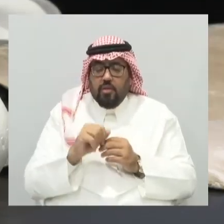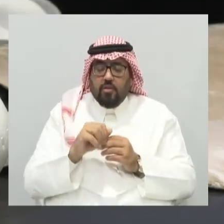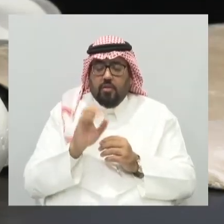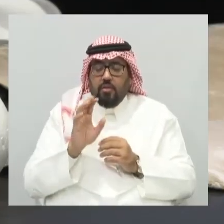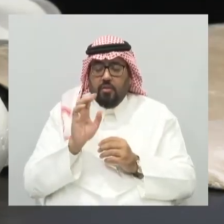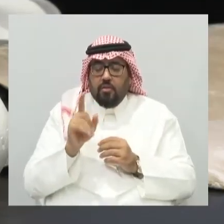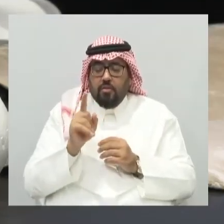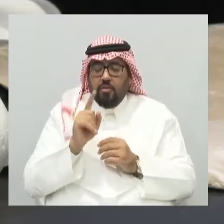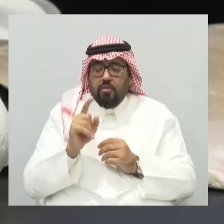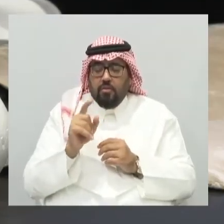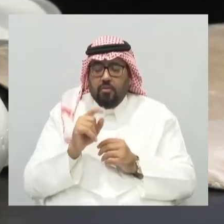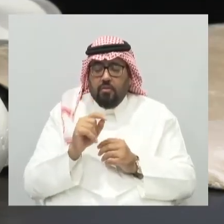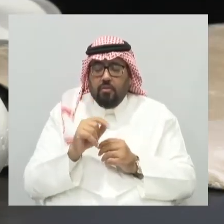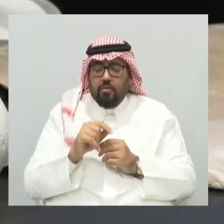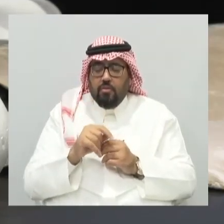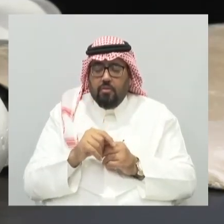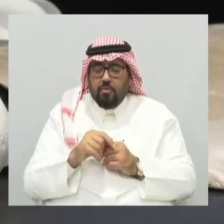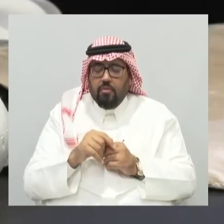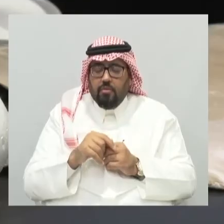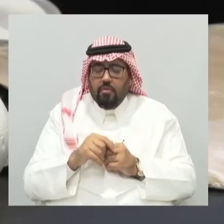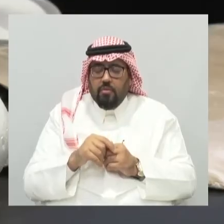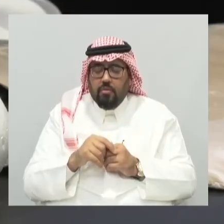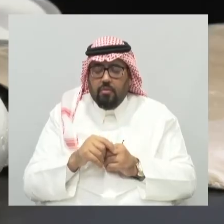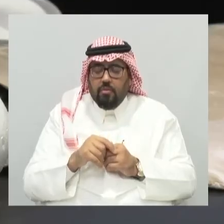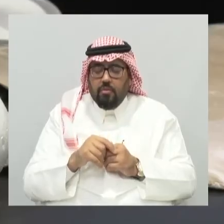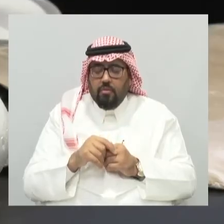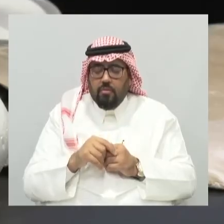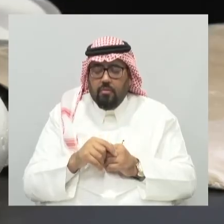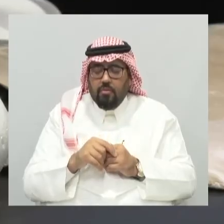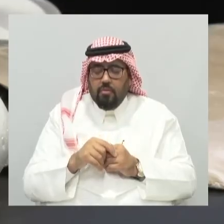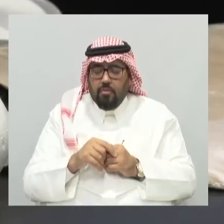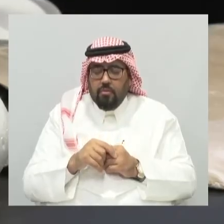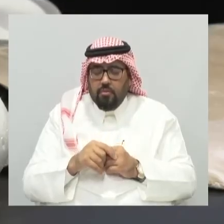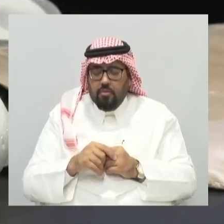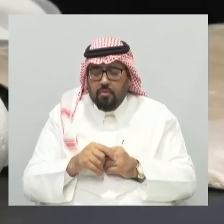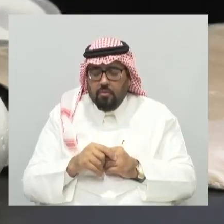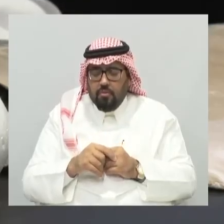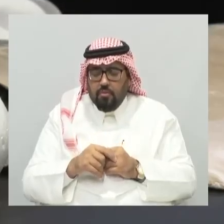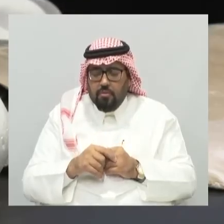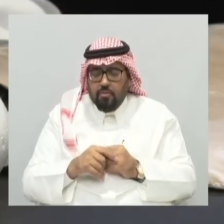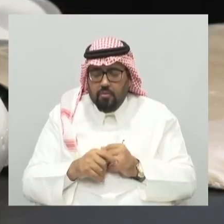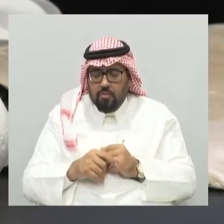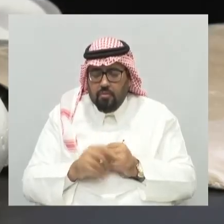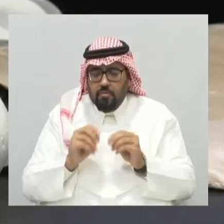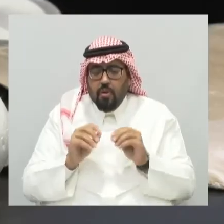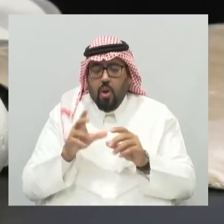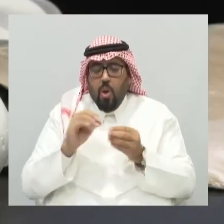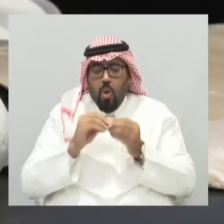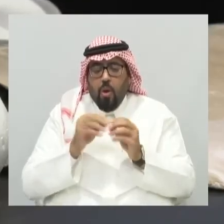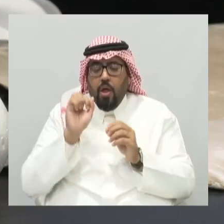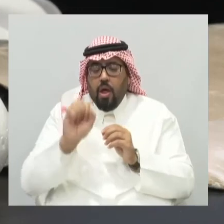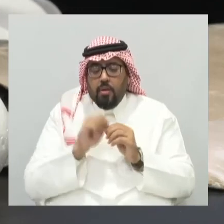هذه صفات او خصائص السوائل ممكن اصفها بشكل شكلها لونها بحالتها